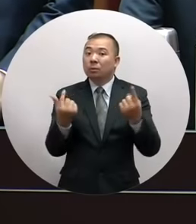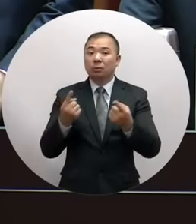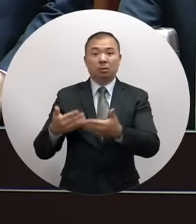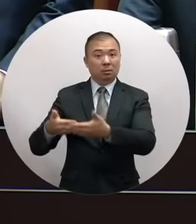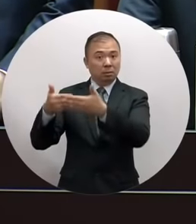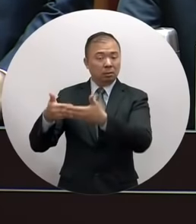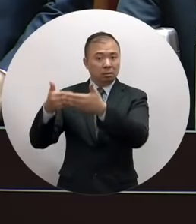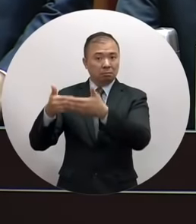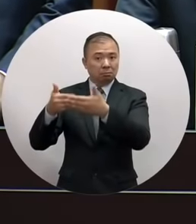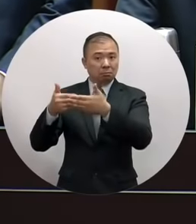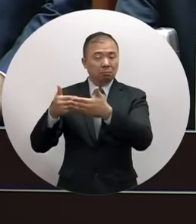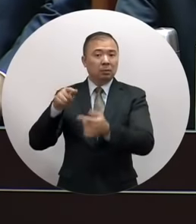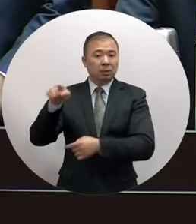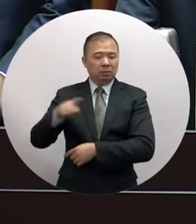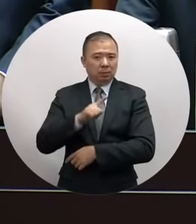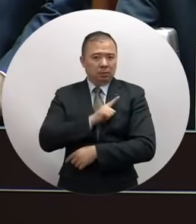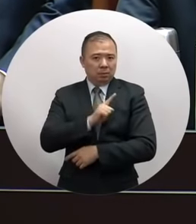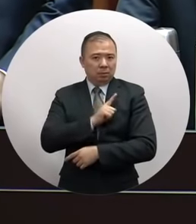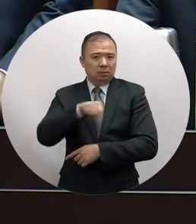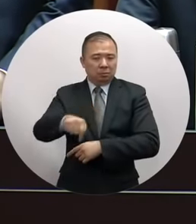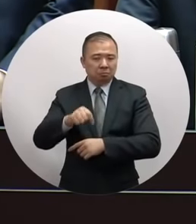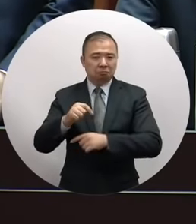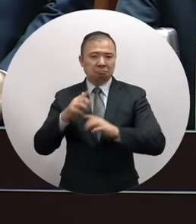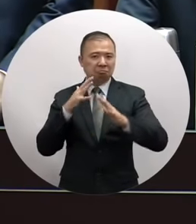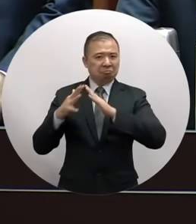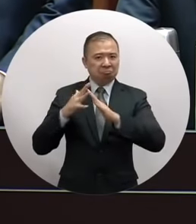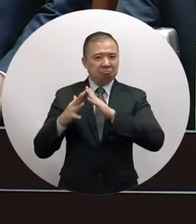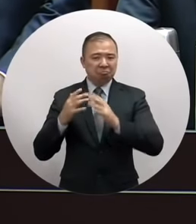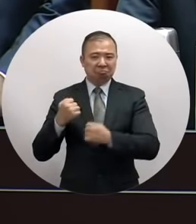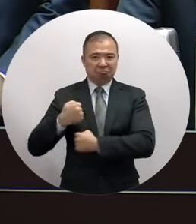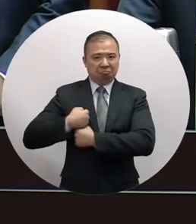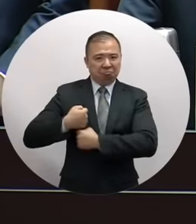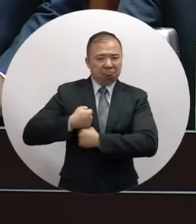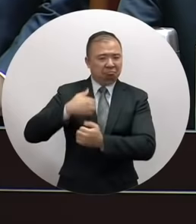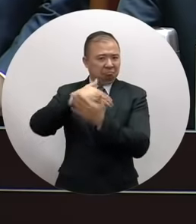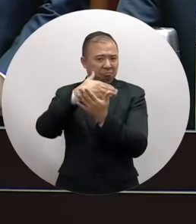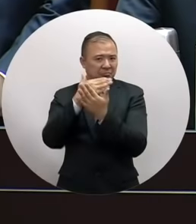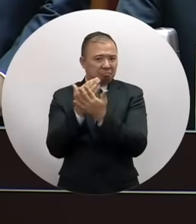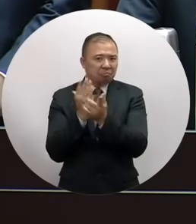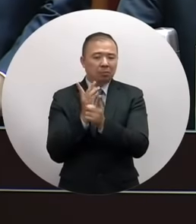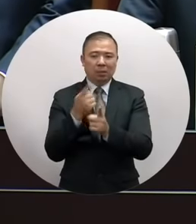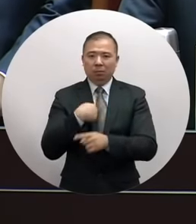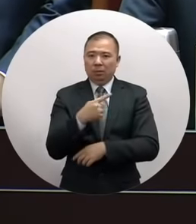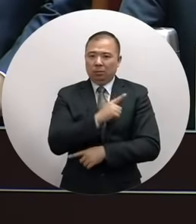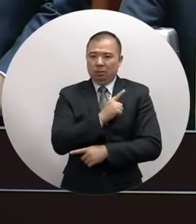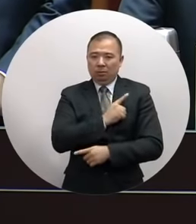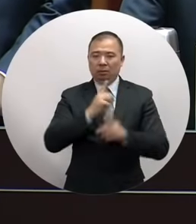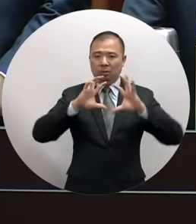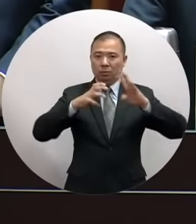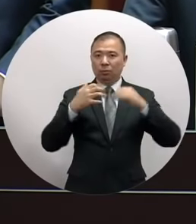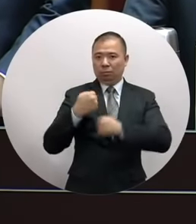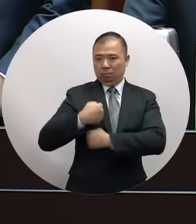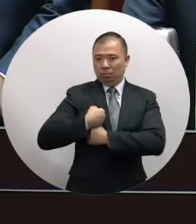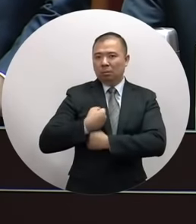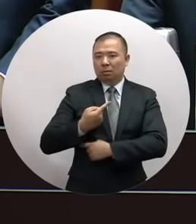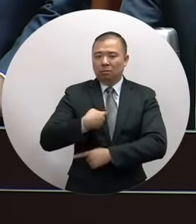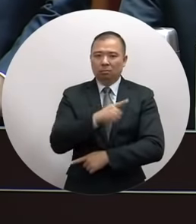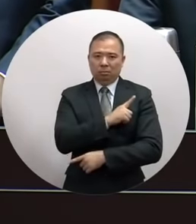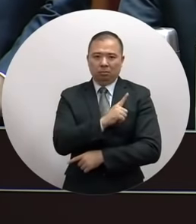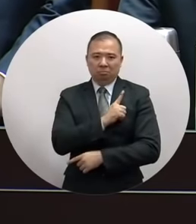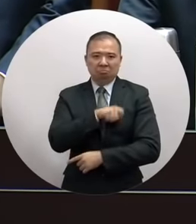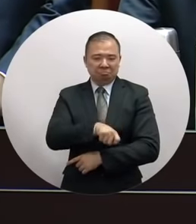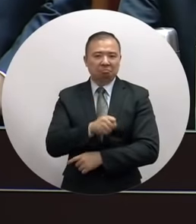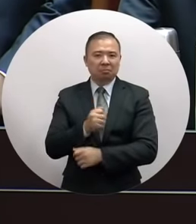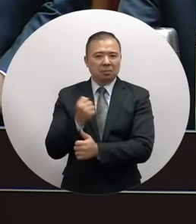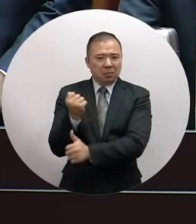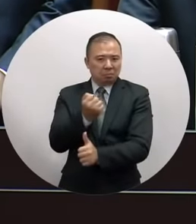国所有的动态，其实都在国军严密的掌控中，而我们也始